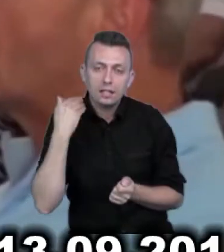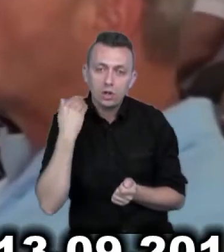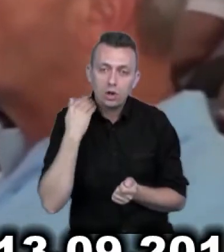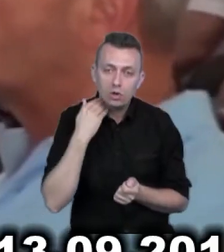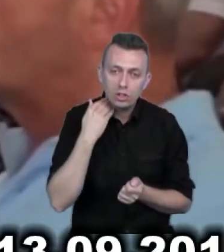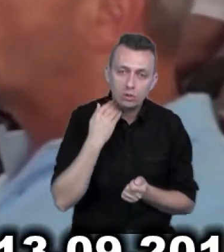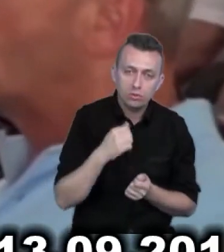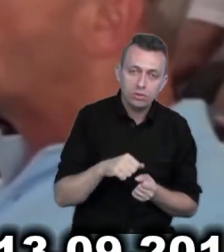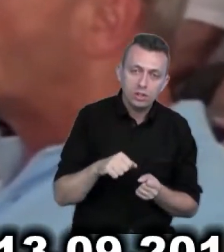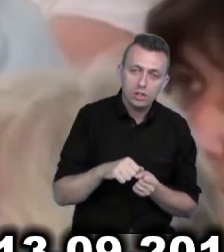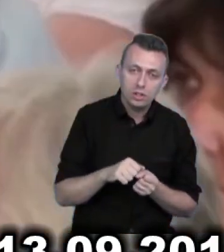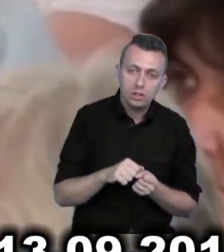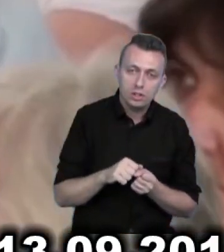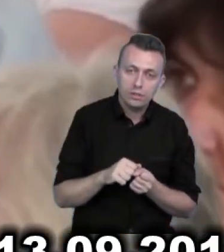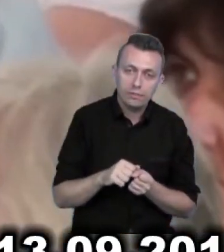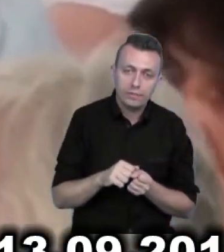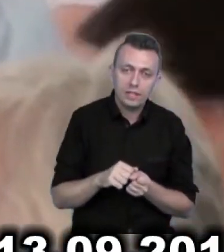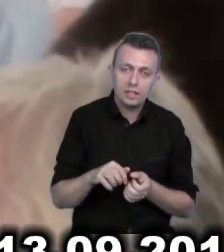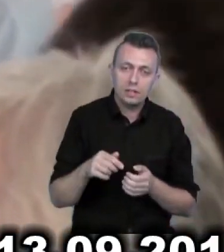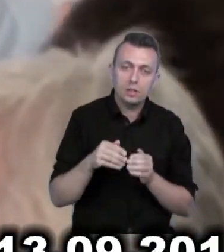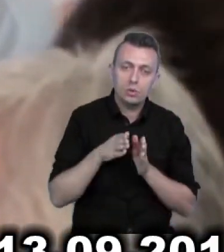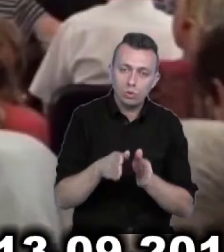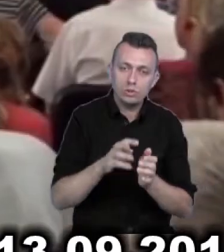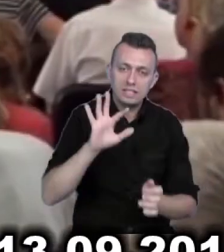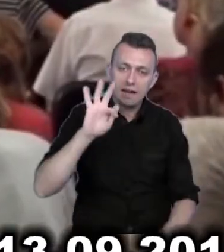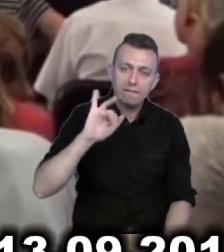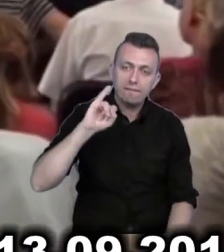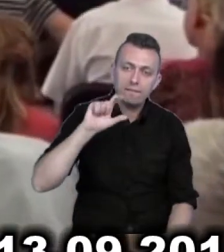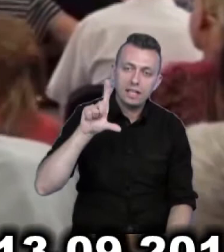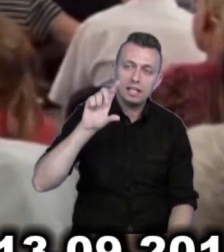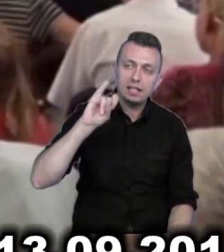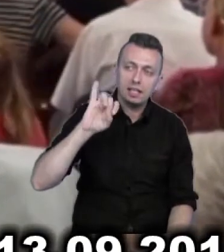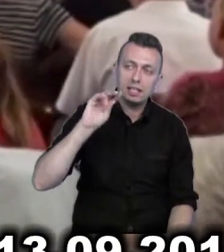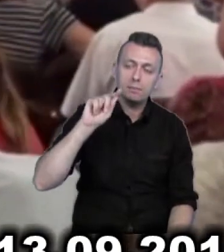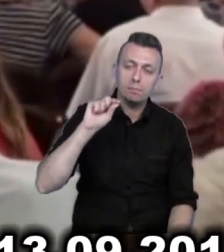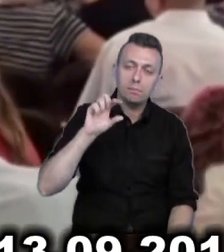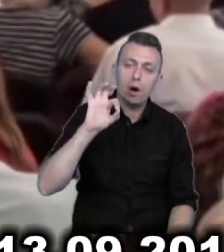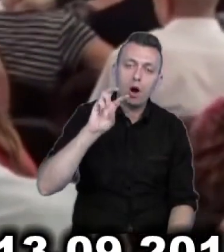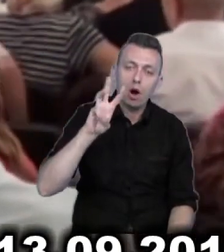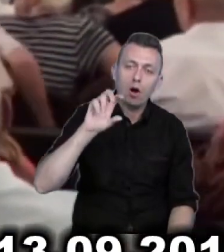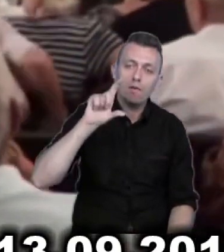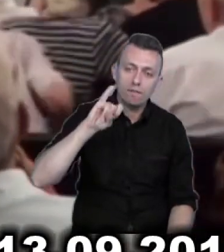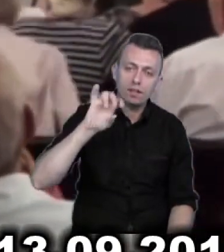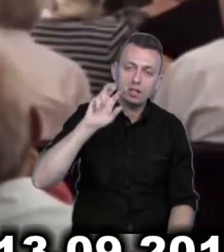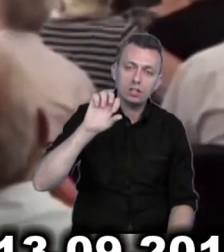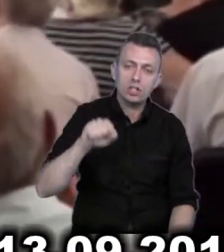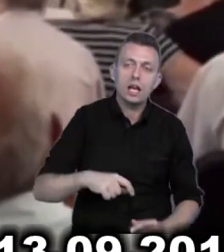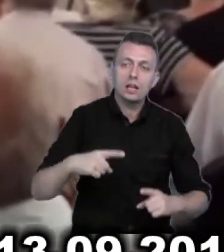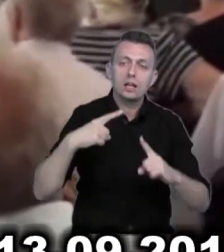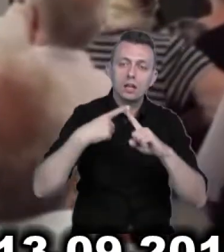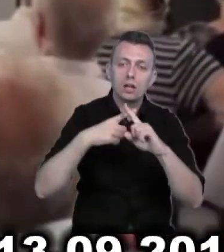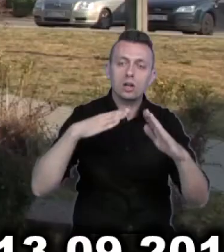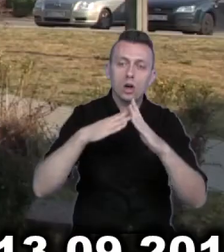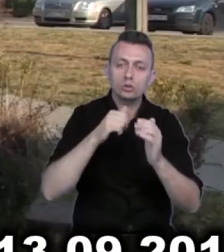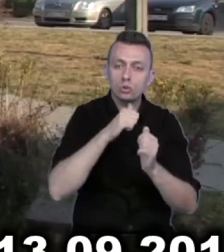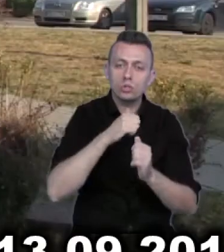18 września tradycyjnie w budynku przy ulicy Filipowicza odbędą się spotkania, podczas których będzie można dowiedzieć się więcej o tym, jak żyć w